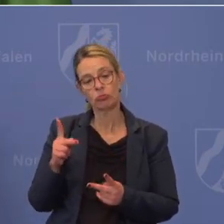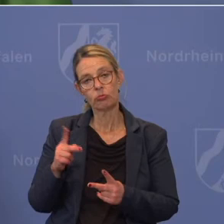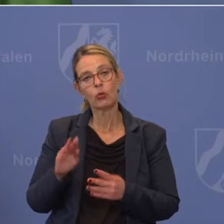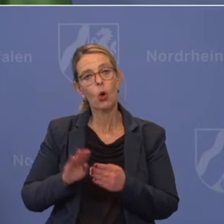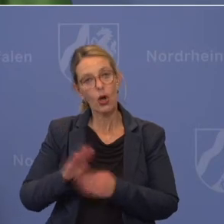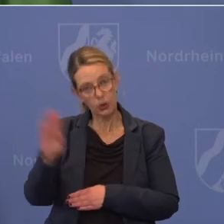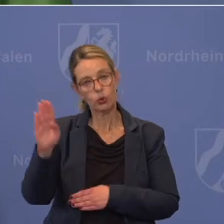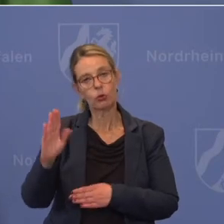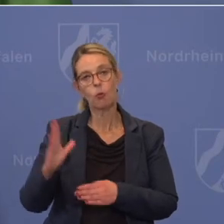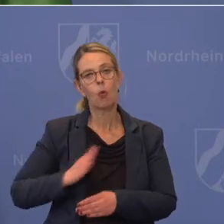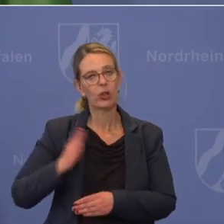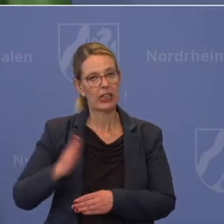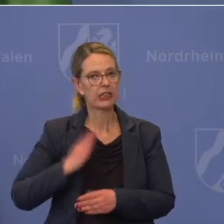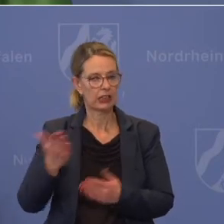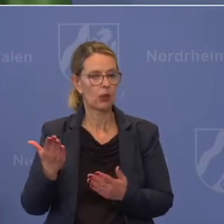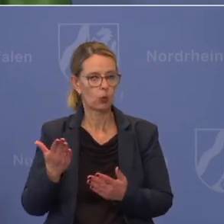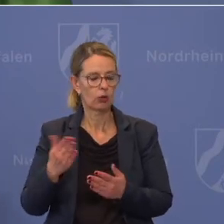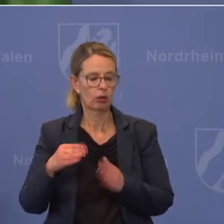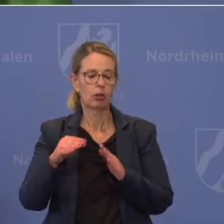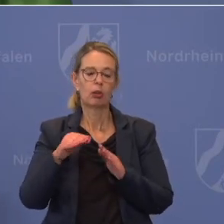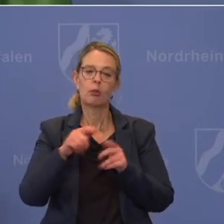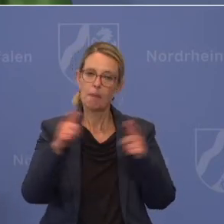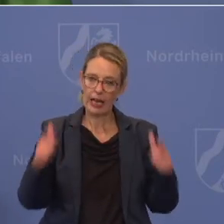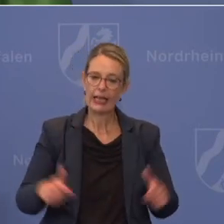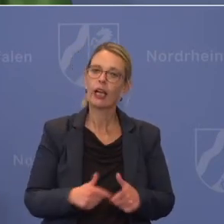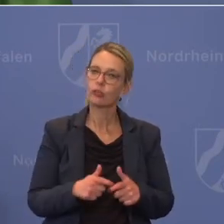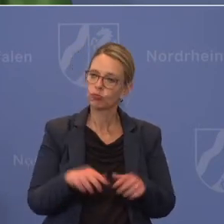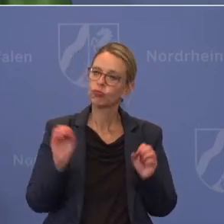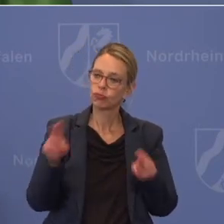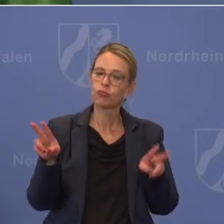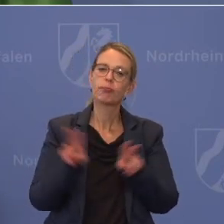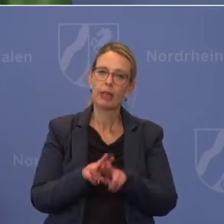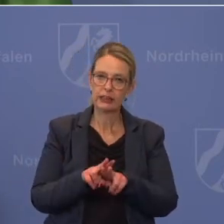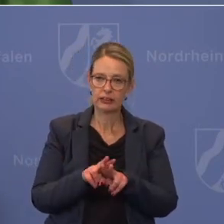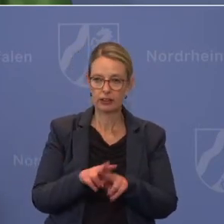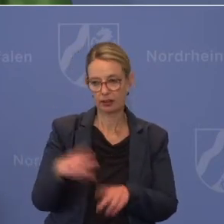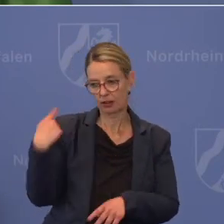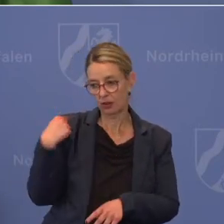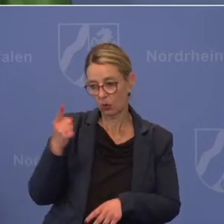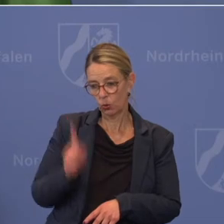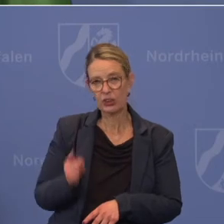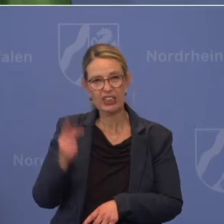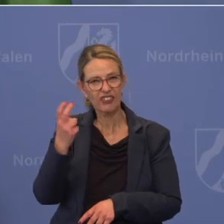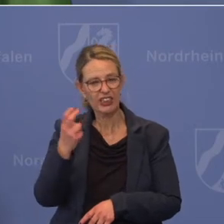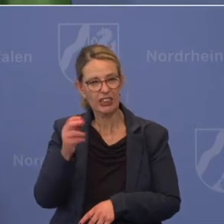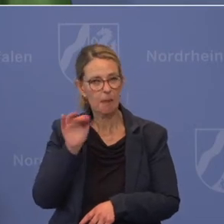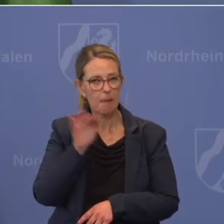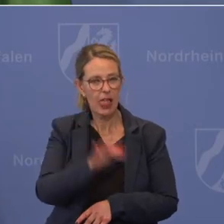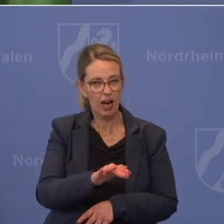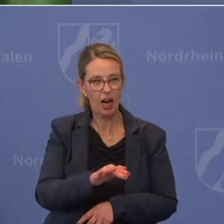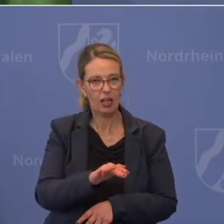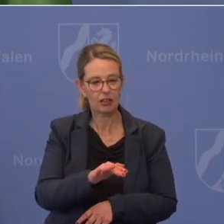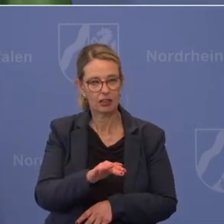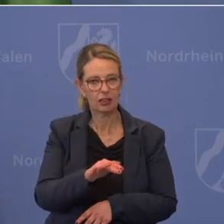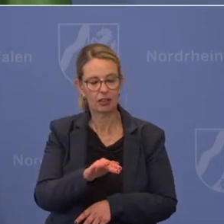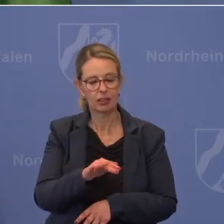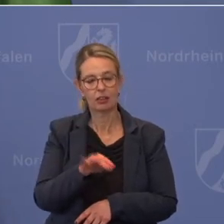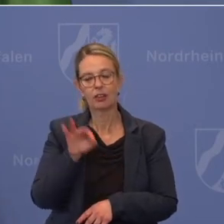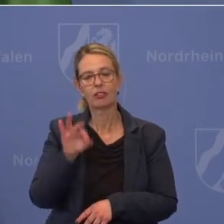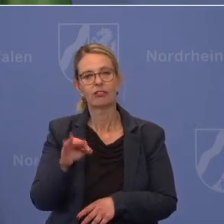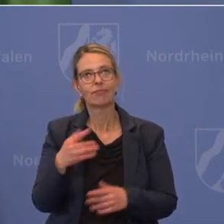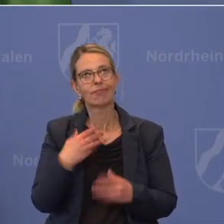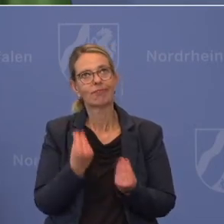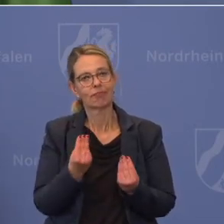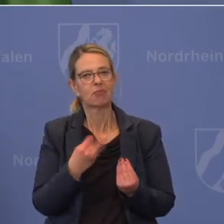und Modernisierungspaket für absolut angemessen. Sie erinnern sich, wir hatten 120 Milliarden hier für